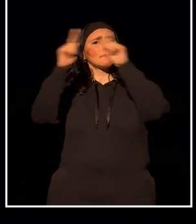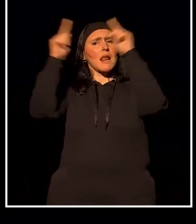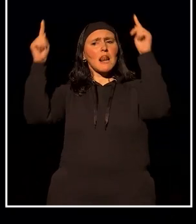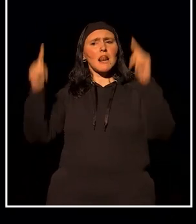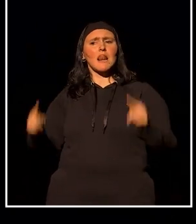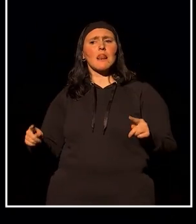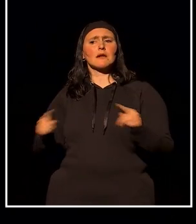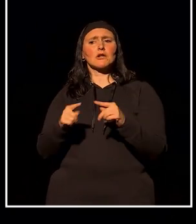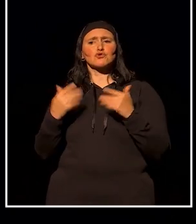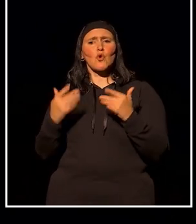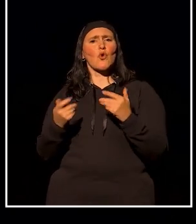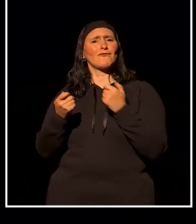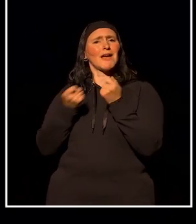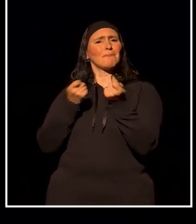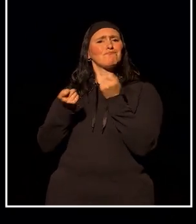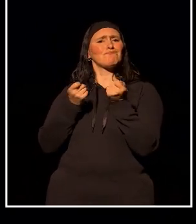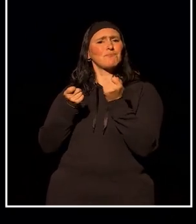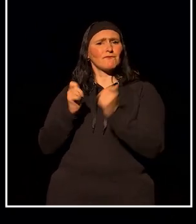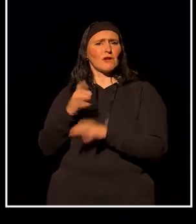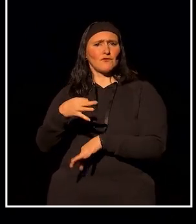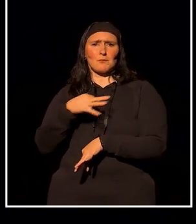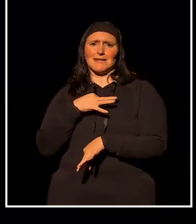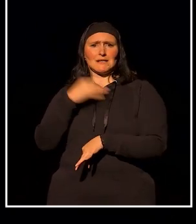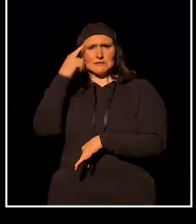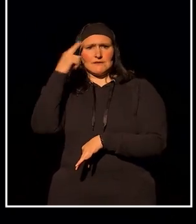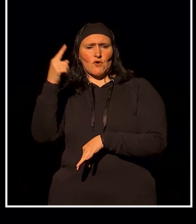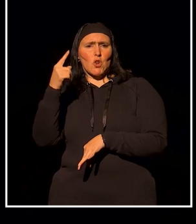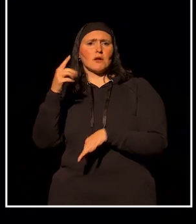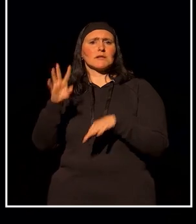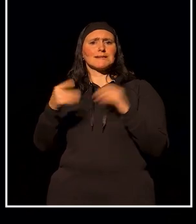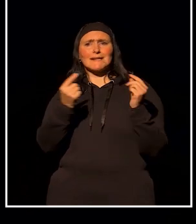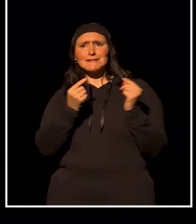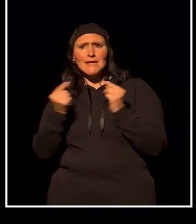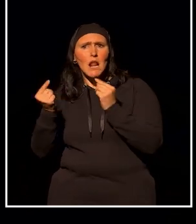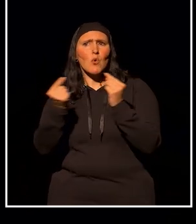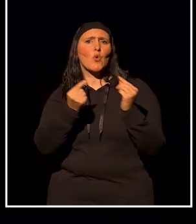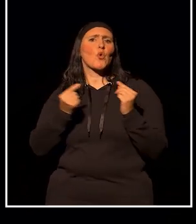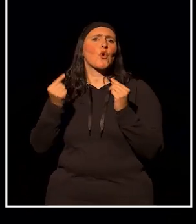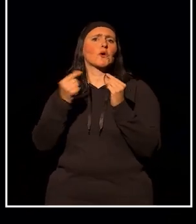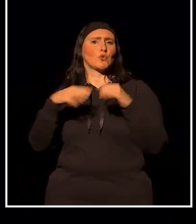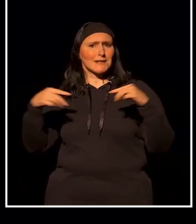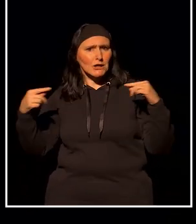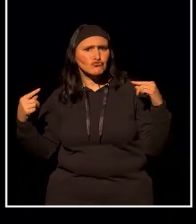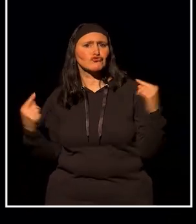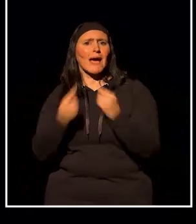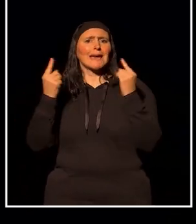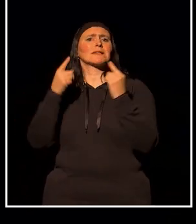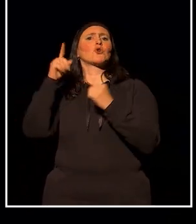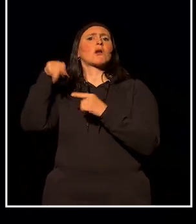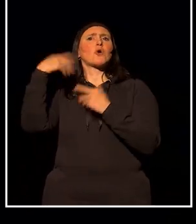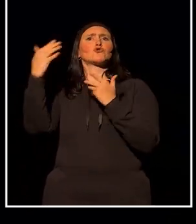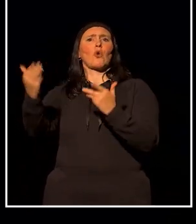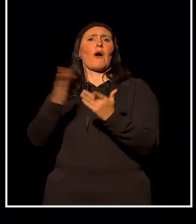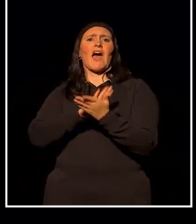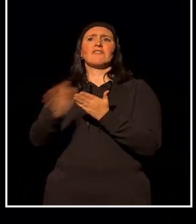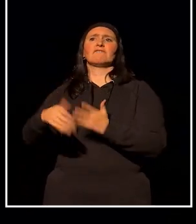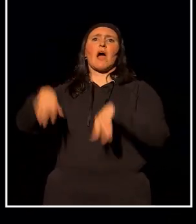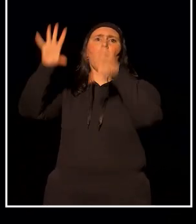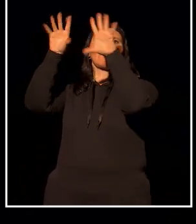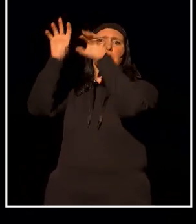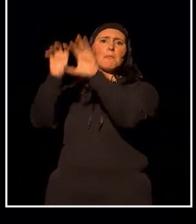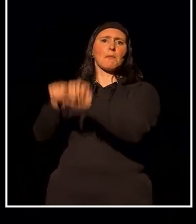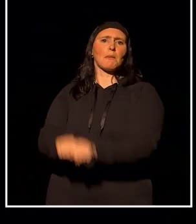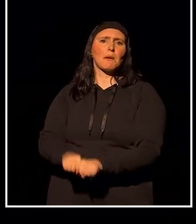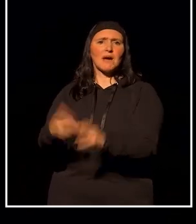indem man in den Dialog eintritt, indem man sich streitet, aber nicht einfach sagt, wir hängen es einfach ab. Nun haben Sie